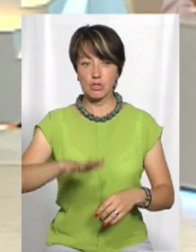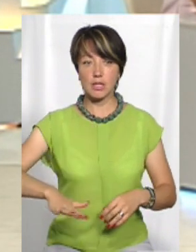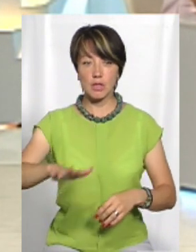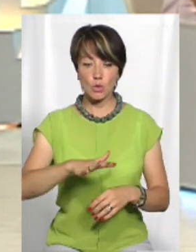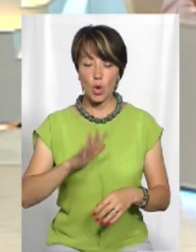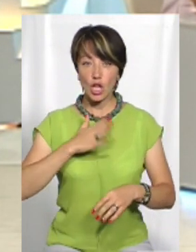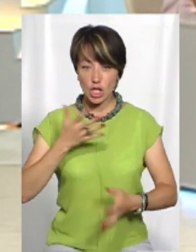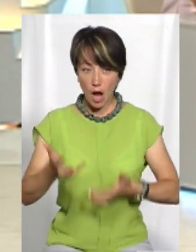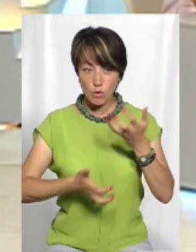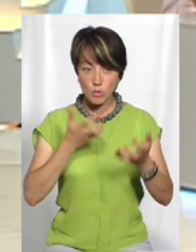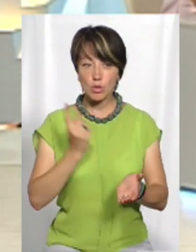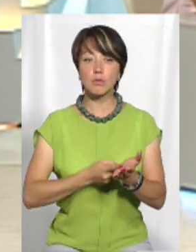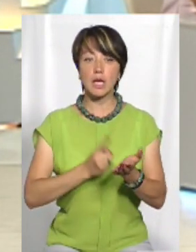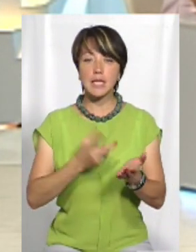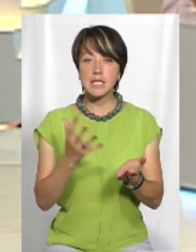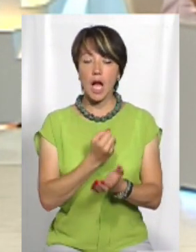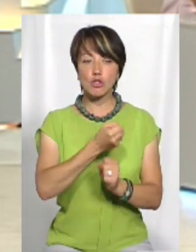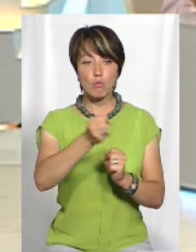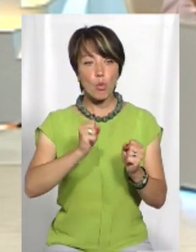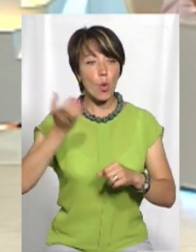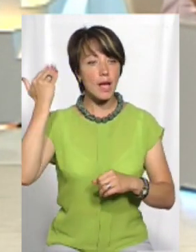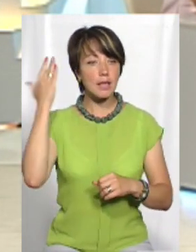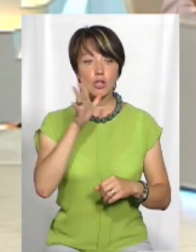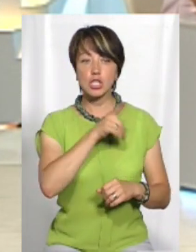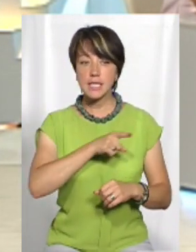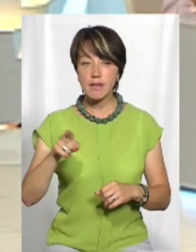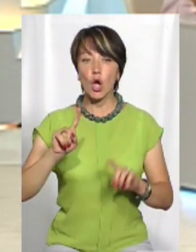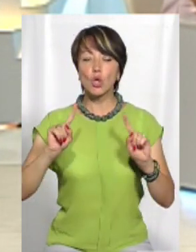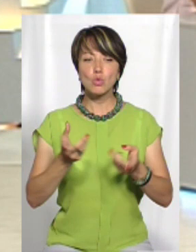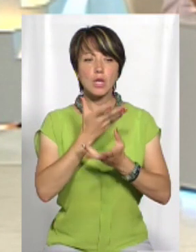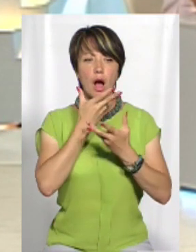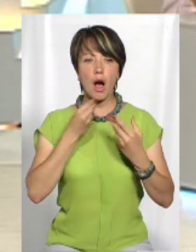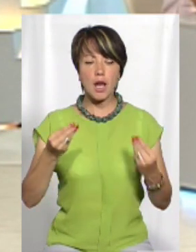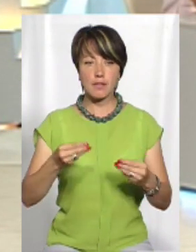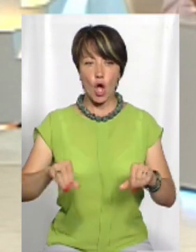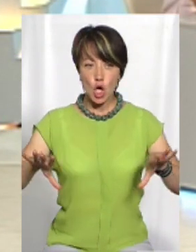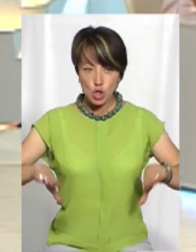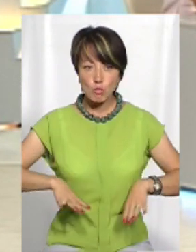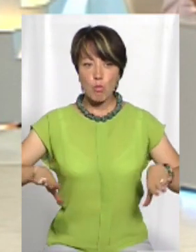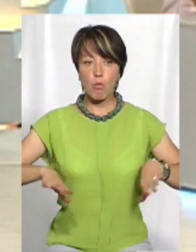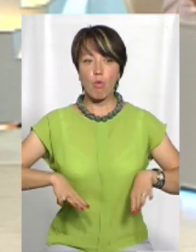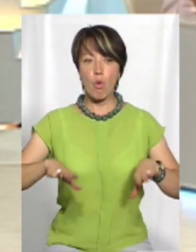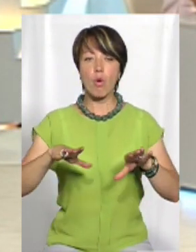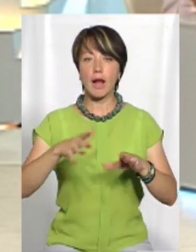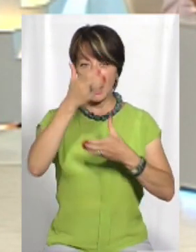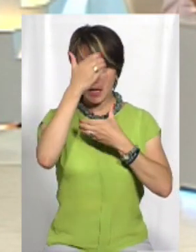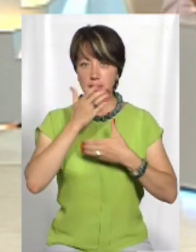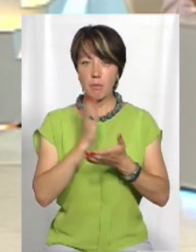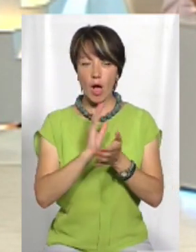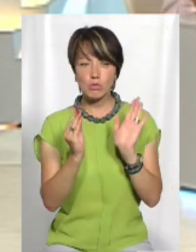дослідження підтверджують. Це і знахідки зброї тих часів, і дуже гарні шпори рицарів справжні, які мають